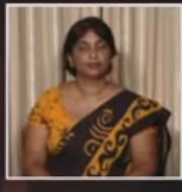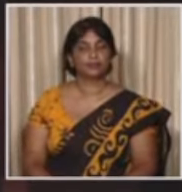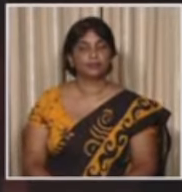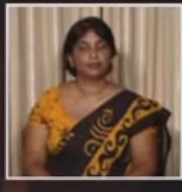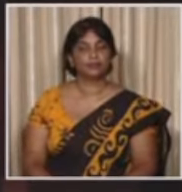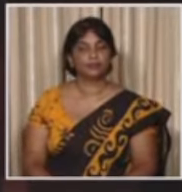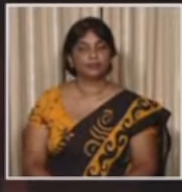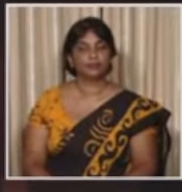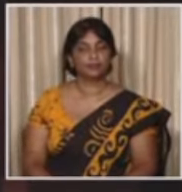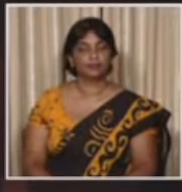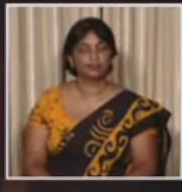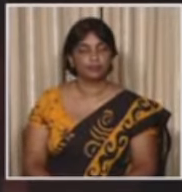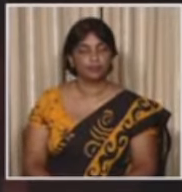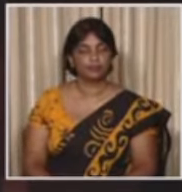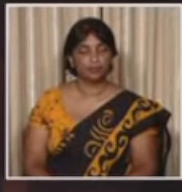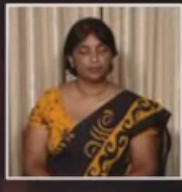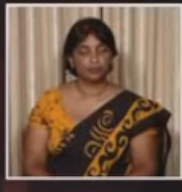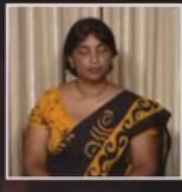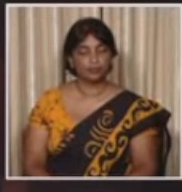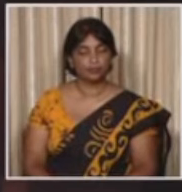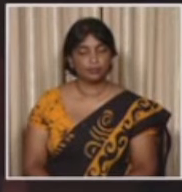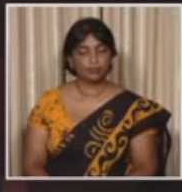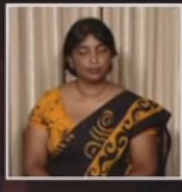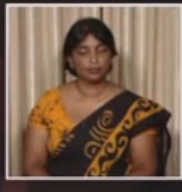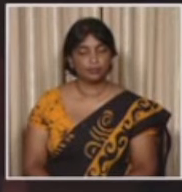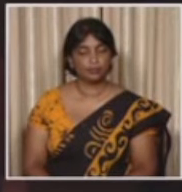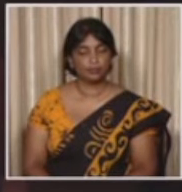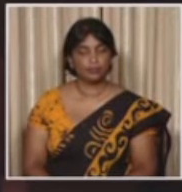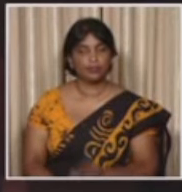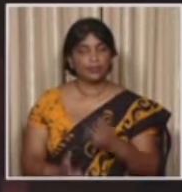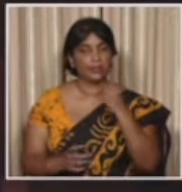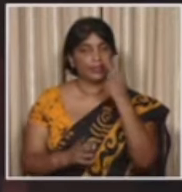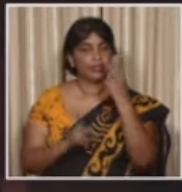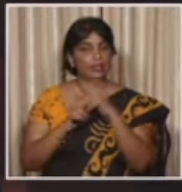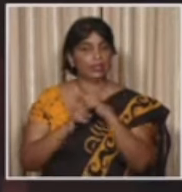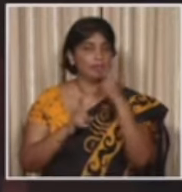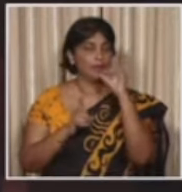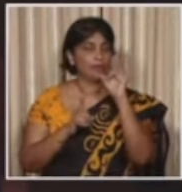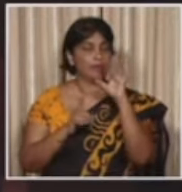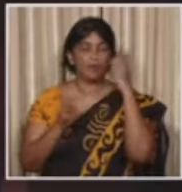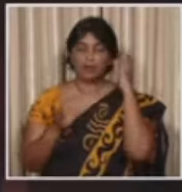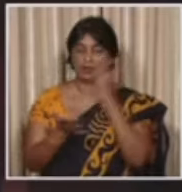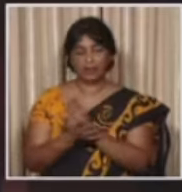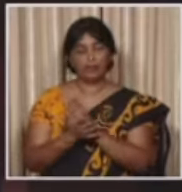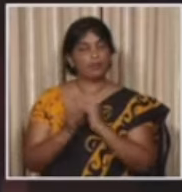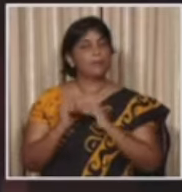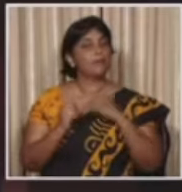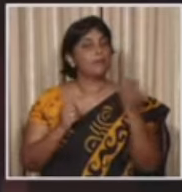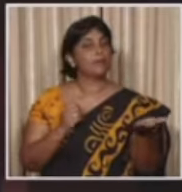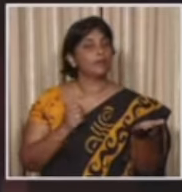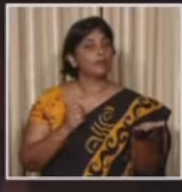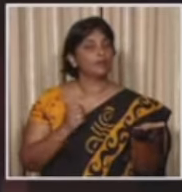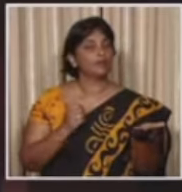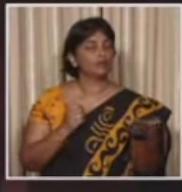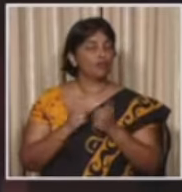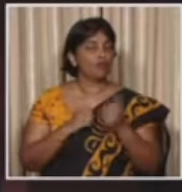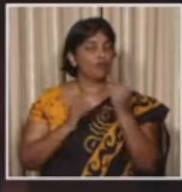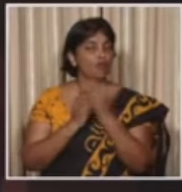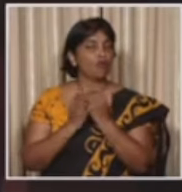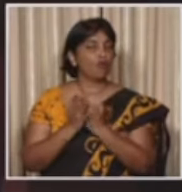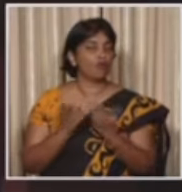අපි නිකමට තර්කයකට කිව්වොත් හොඳයි දෙසැම්බර් 15 වෙනකන් අත්හිටවන්න. ඉන් පස්සේ මොකද